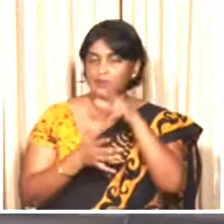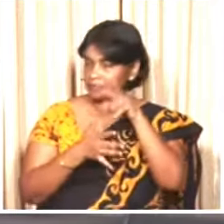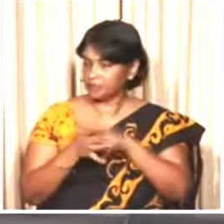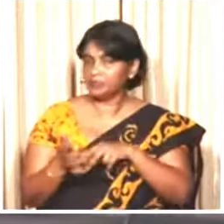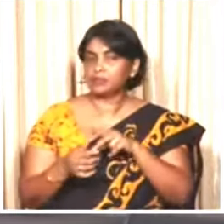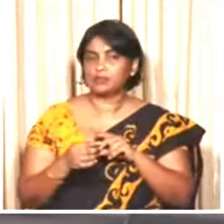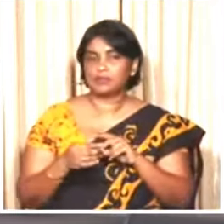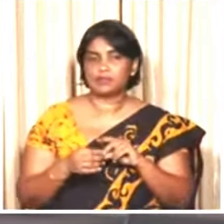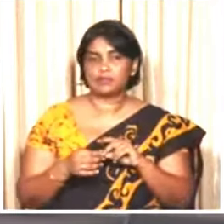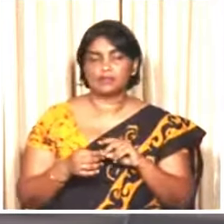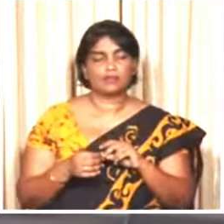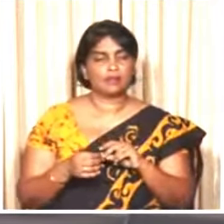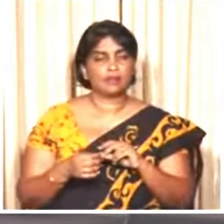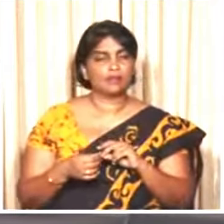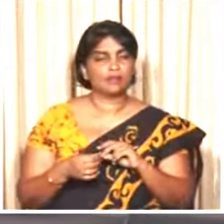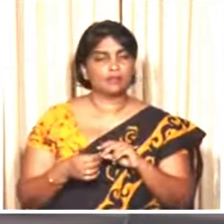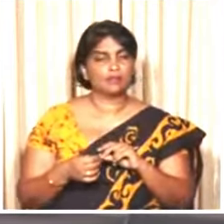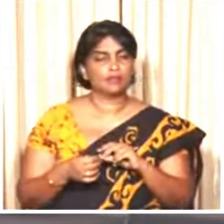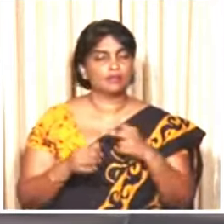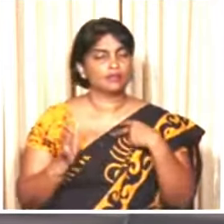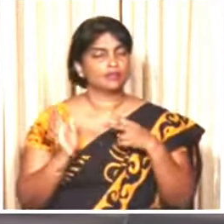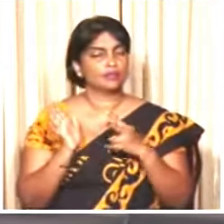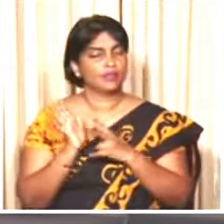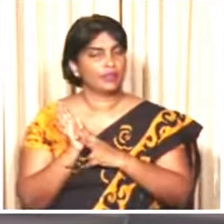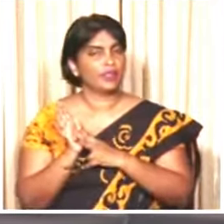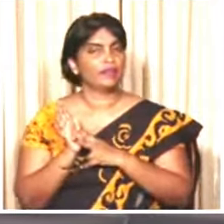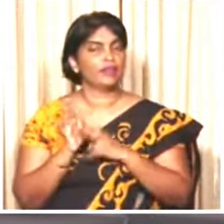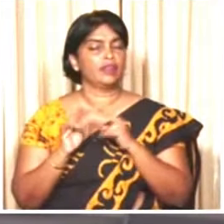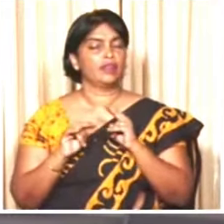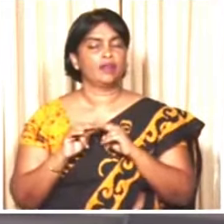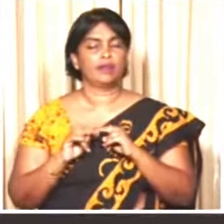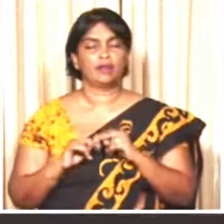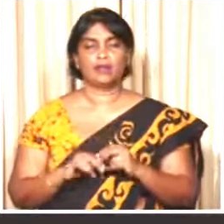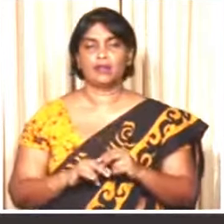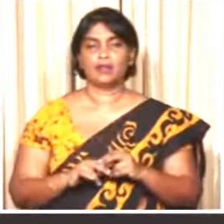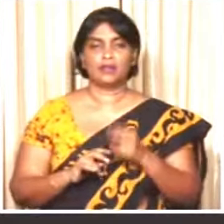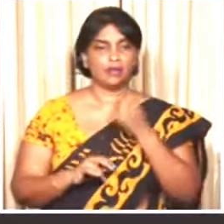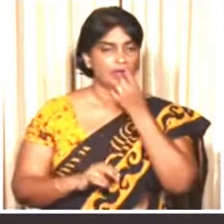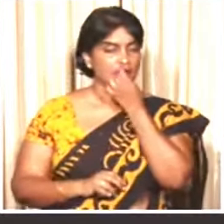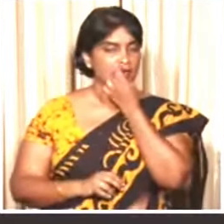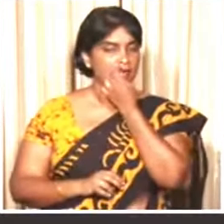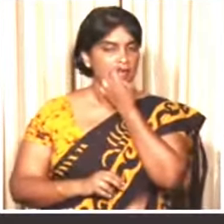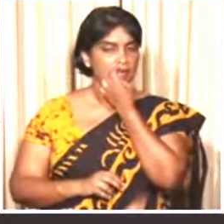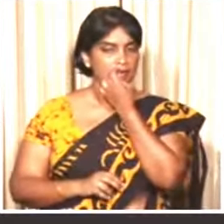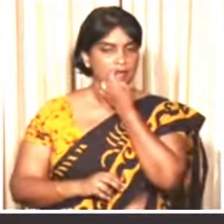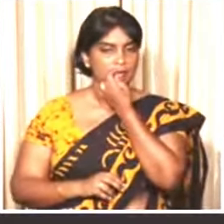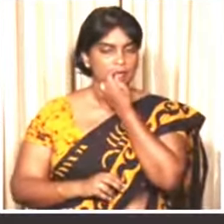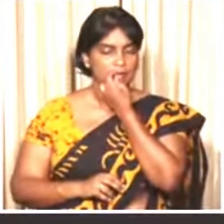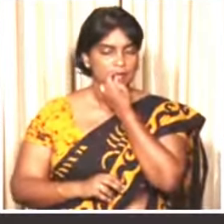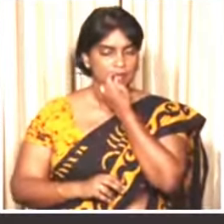ඒ කියවපු එක අපි VFS ගරු ඇමතුම ක්‍රියාලමෙතුම අවසන් කරන්න ඔබතුමා කියලා.